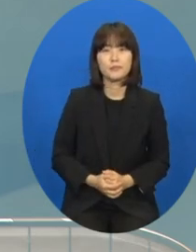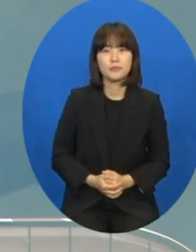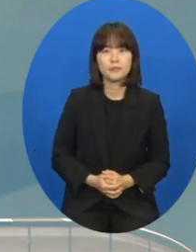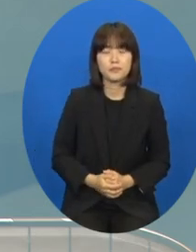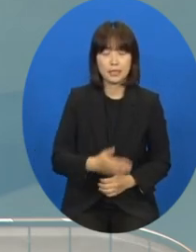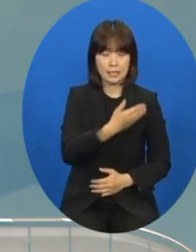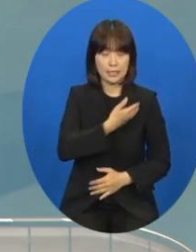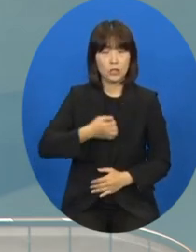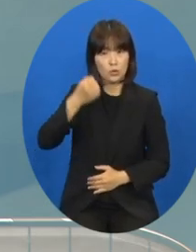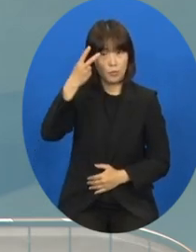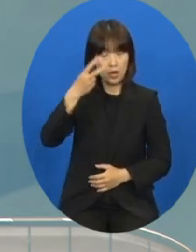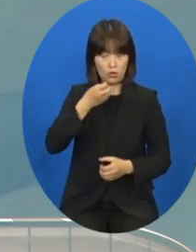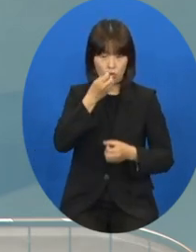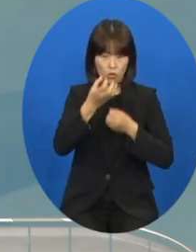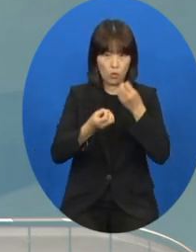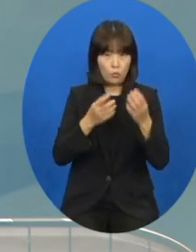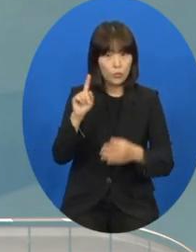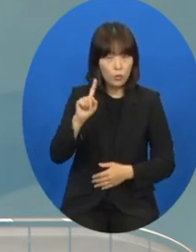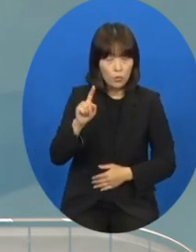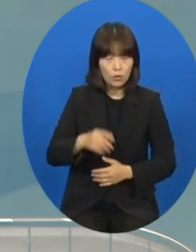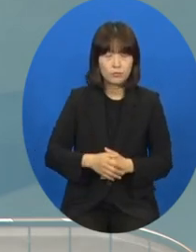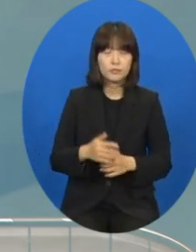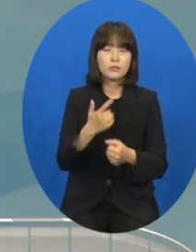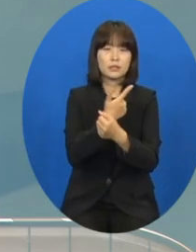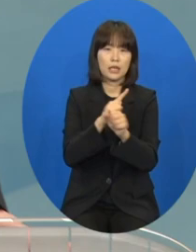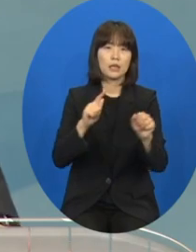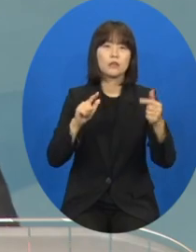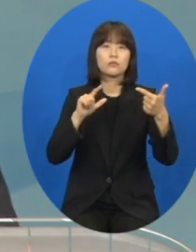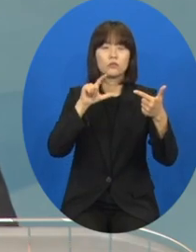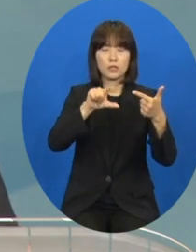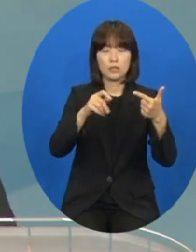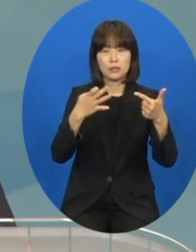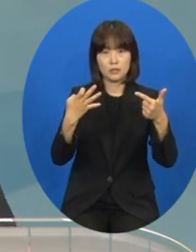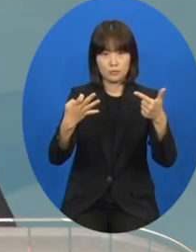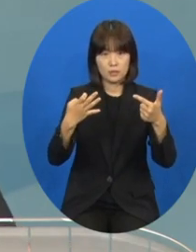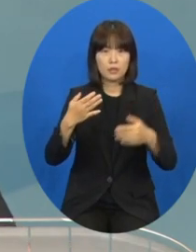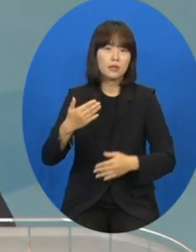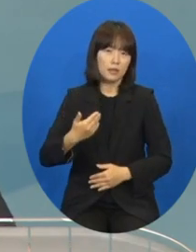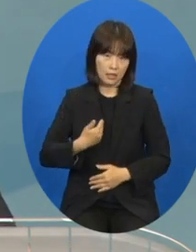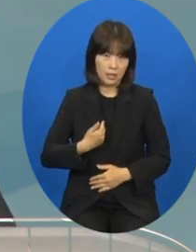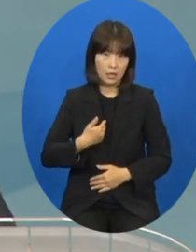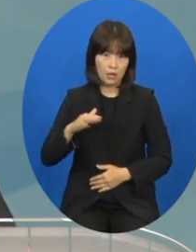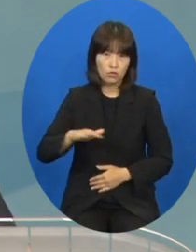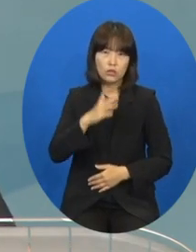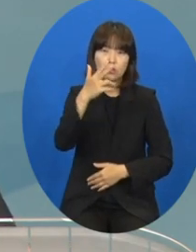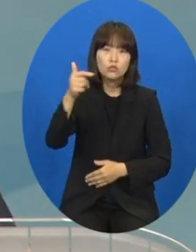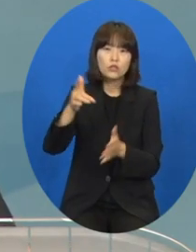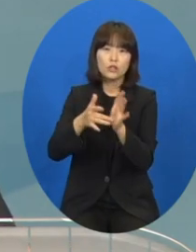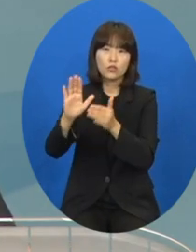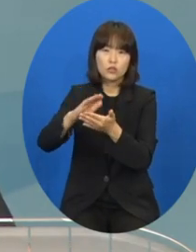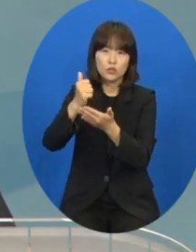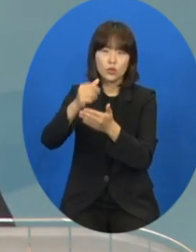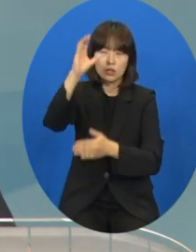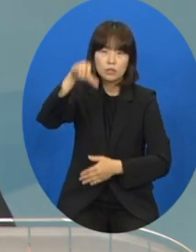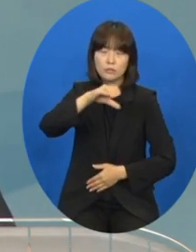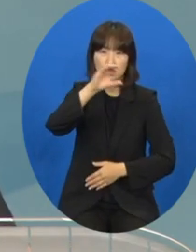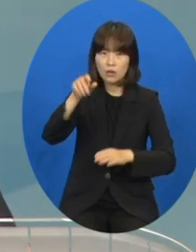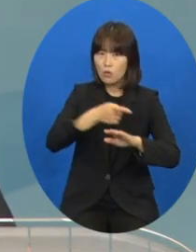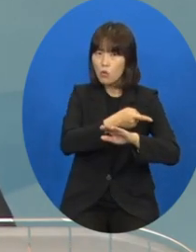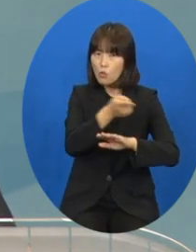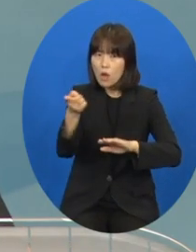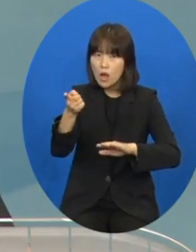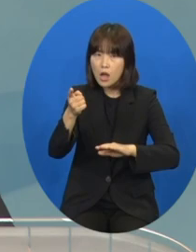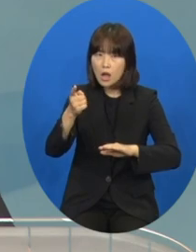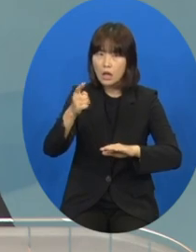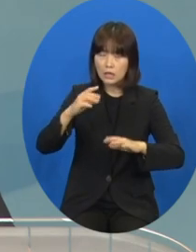사도 바울이 이렇게 고백을 했습니다. 갈라디아서 6장 14절에 내게는 우리 주 예수 그리스도의 십자가 외에